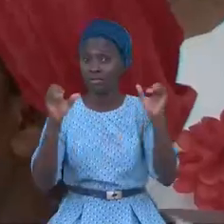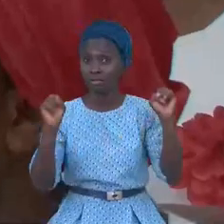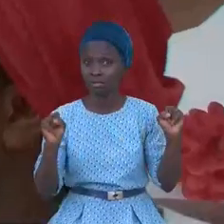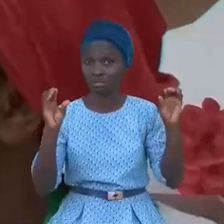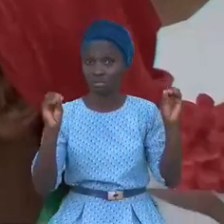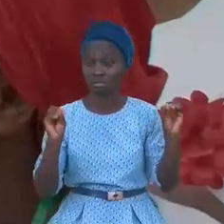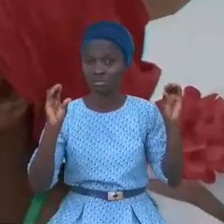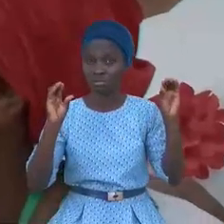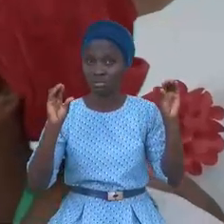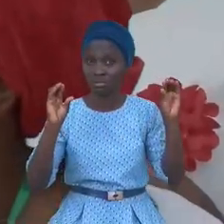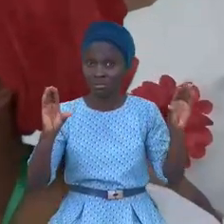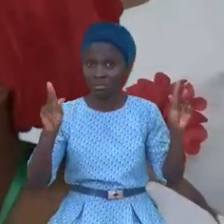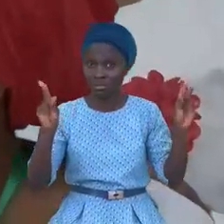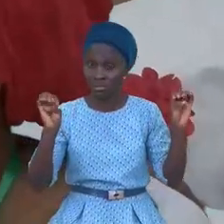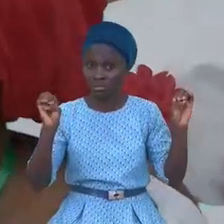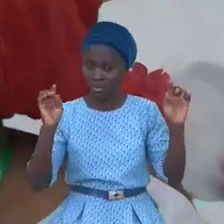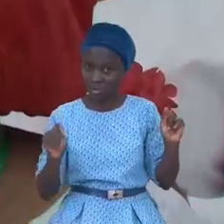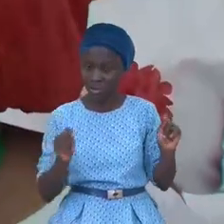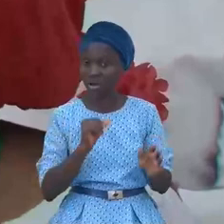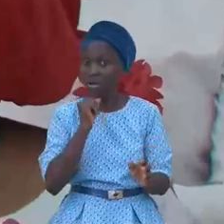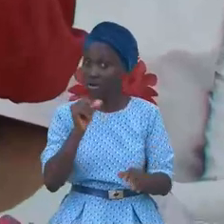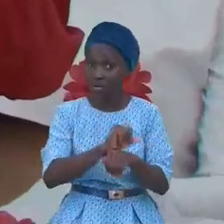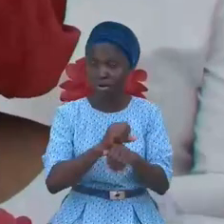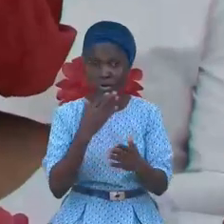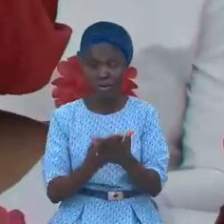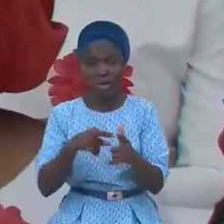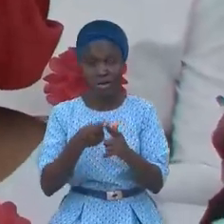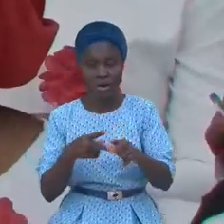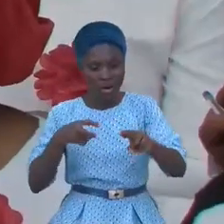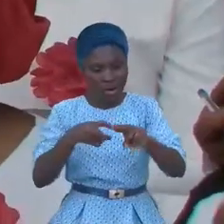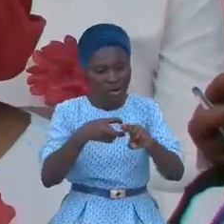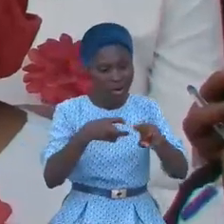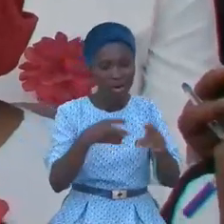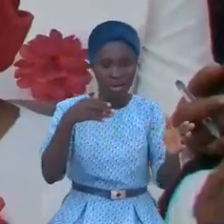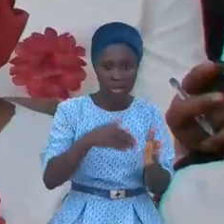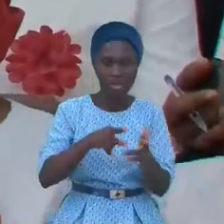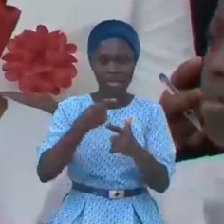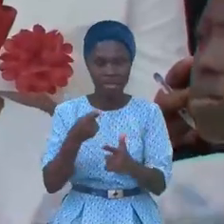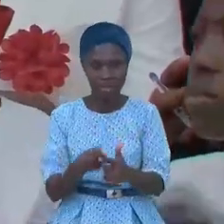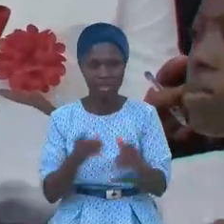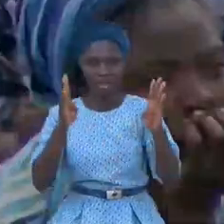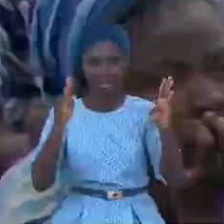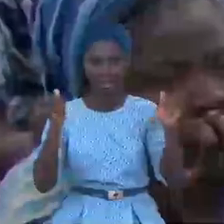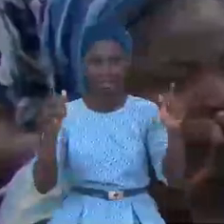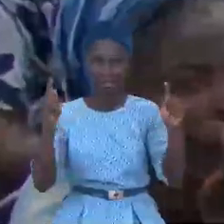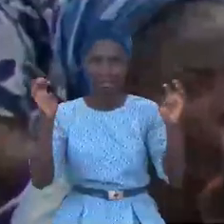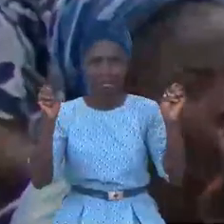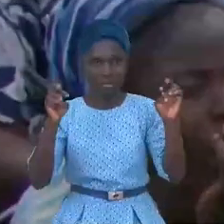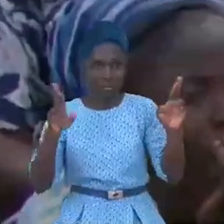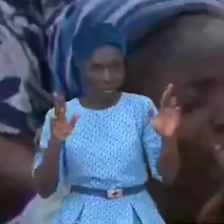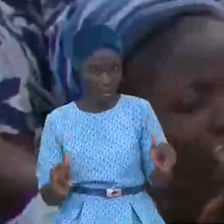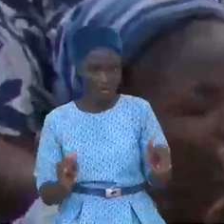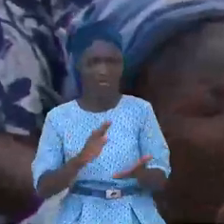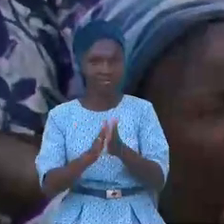ne marche pas. Tu enlèves ça et tu vas charger ça et la batterie se lève. Et